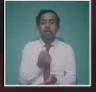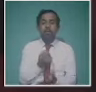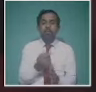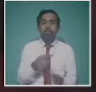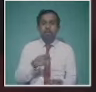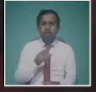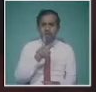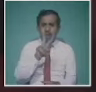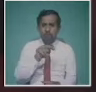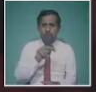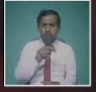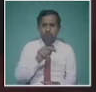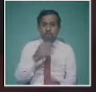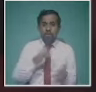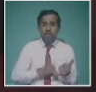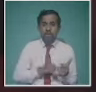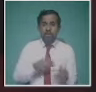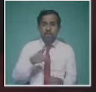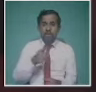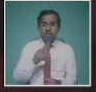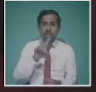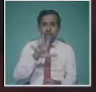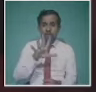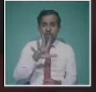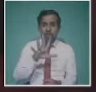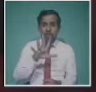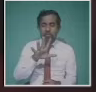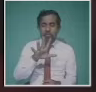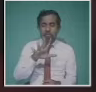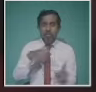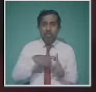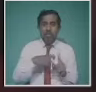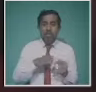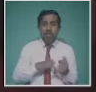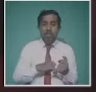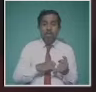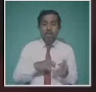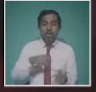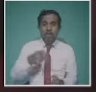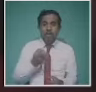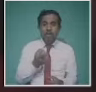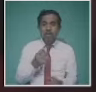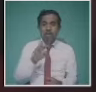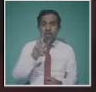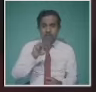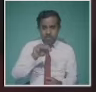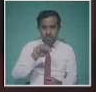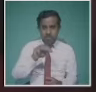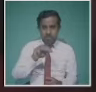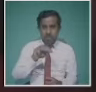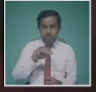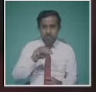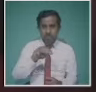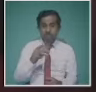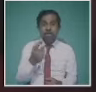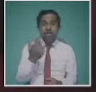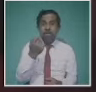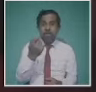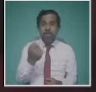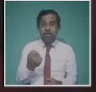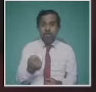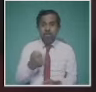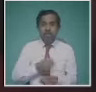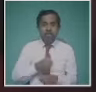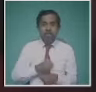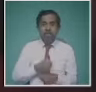120ක් සම්බව වලට 125ක් කිරි සම්බව වලට 130ක් විදියට. හැබැයි මේ මිලට